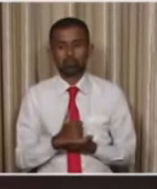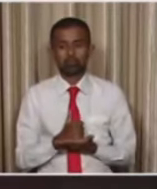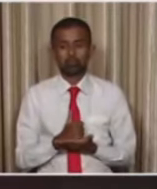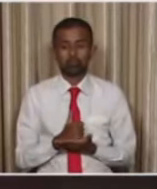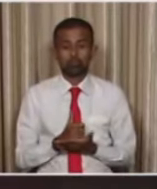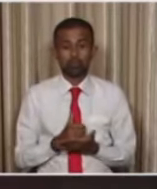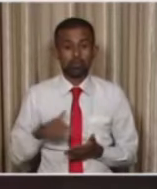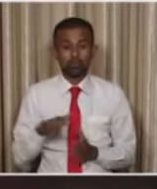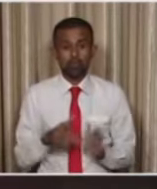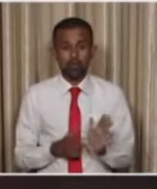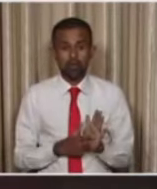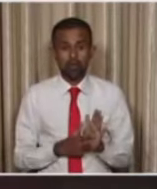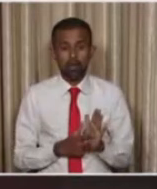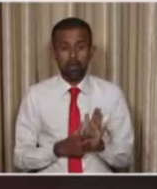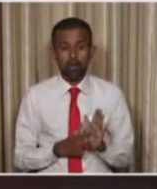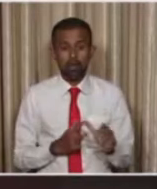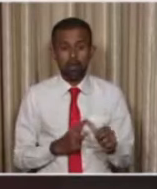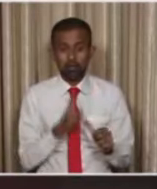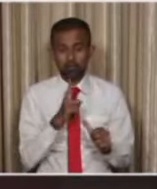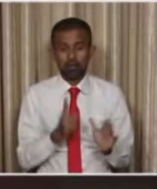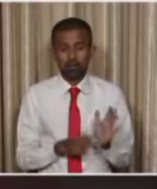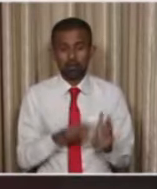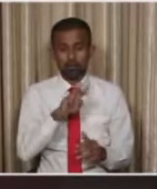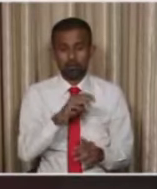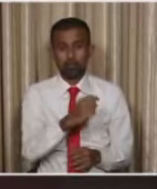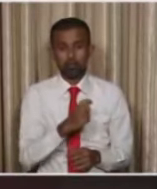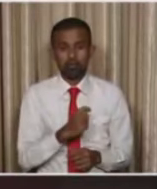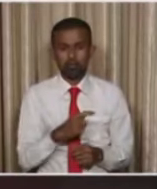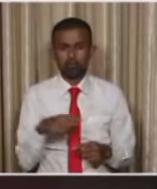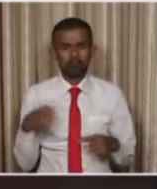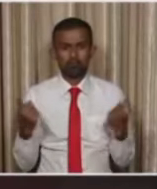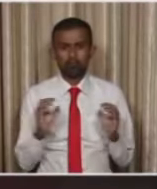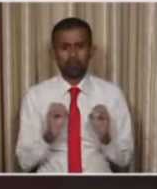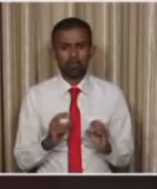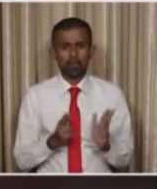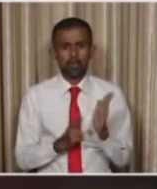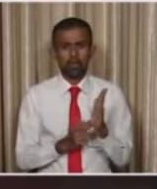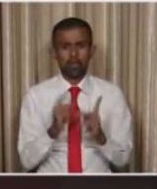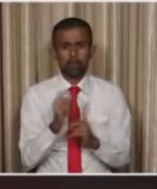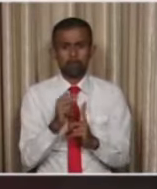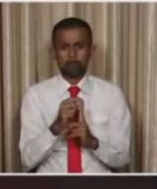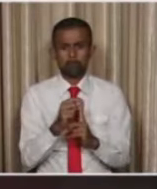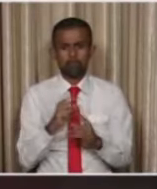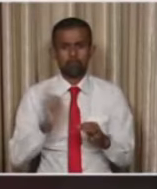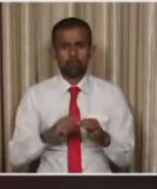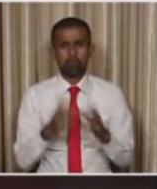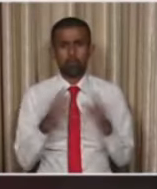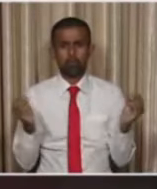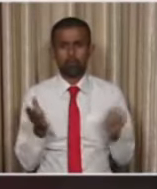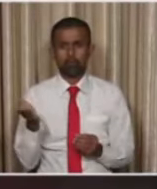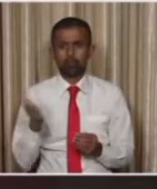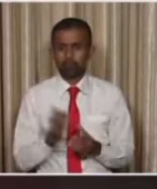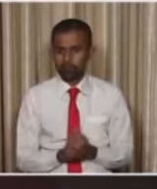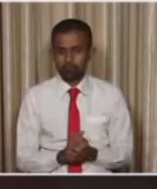ලක්ෂ 60 අක්කරයකට ලක්ෂ 30 ගානේ ගත්තා. ඒතර වෙන මුකුත් ඕනේ නැහැ. දැන් NPP කාණ්ඩුව ආපුවම මේ ප්‍රශ්න සේරම විසඳෙනවා.